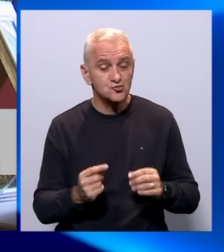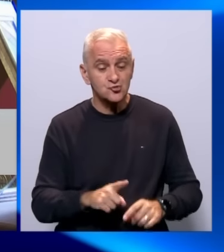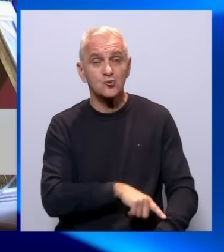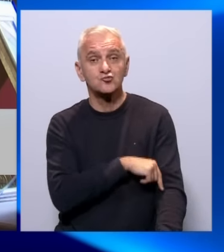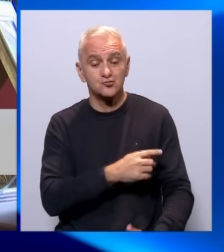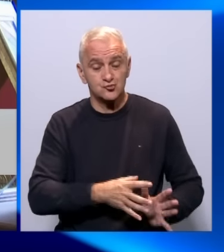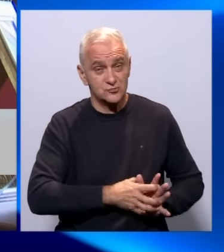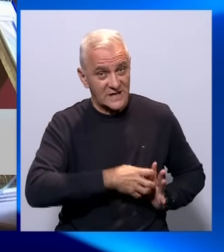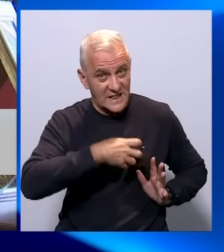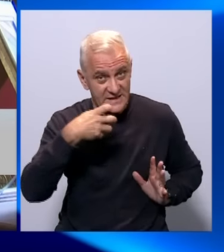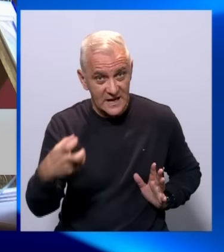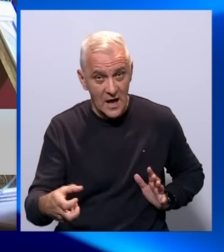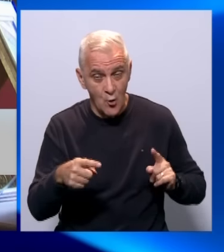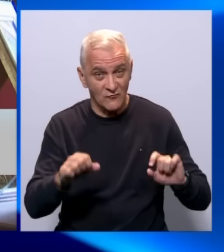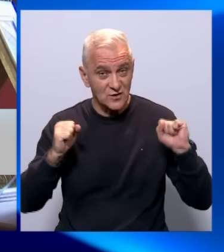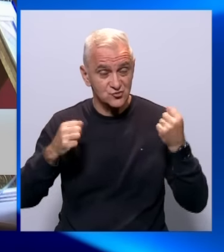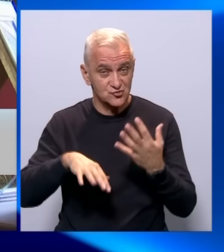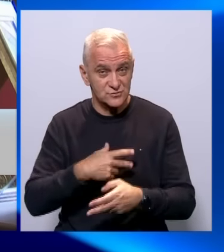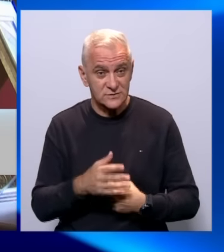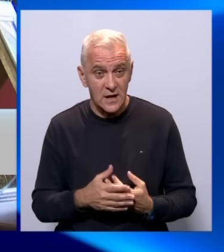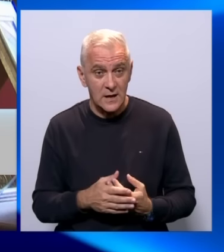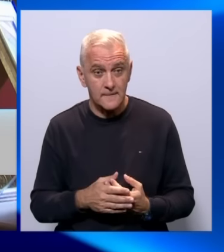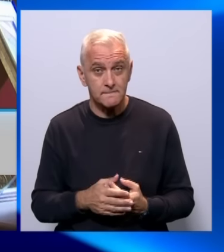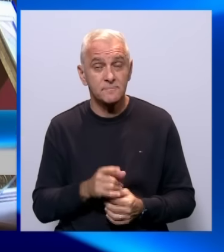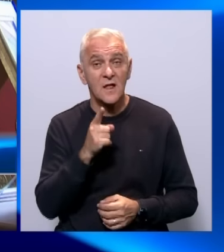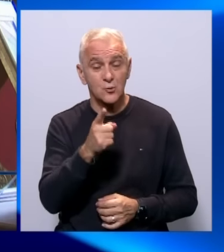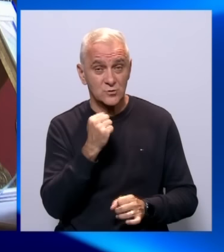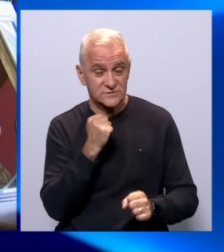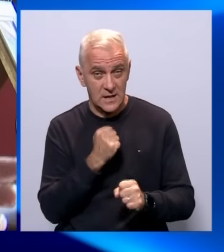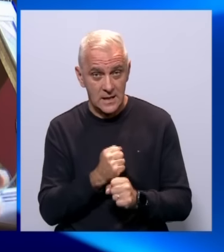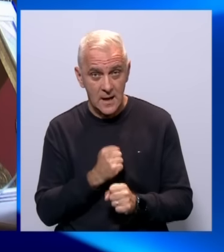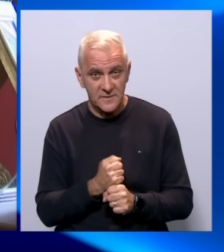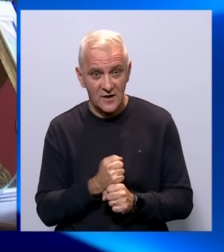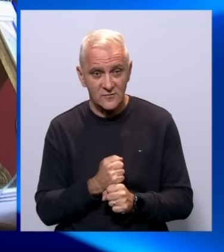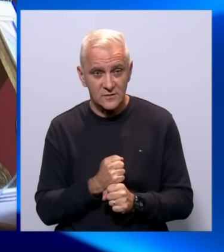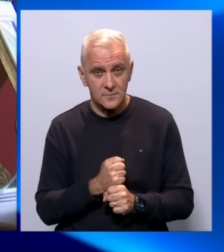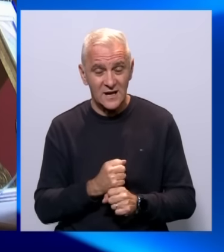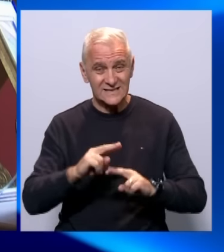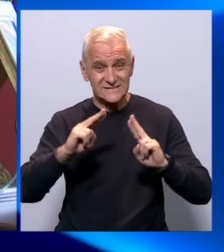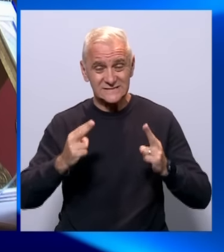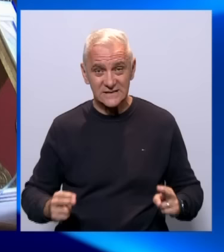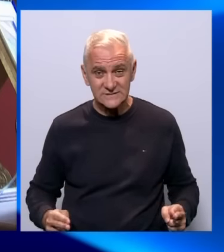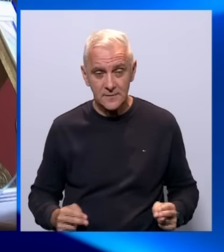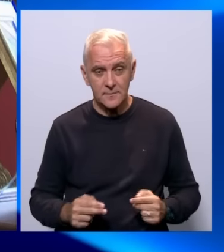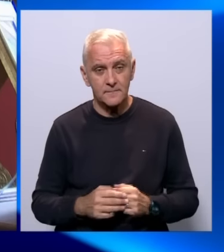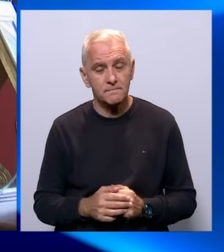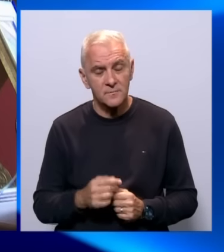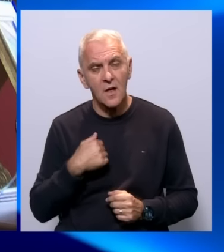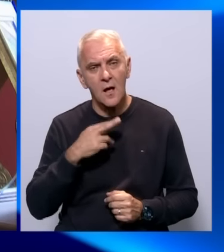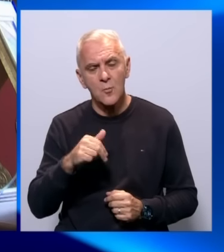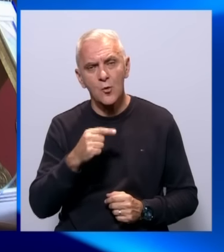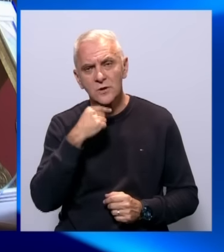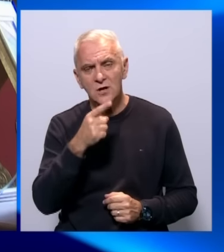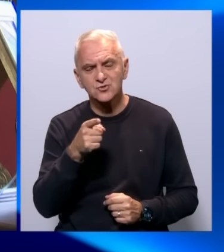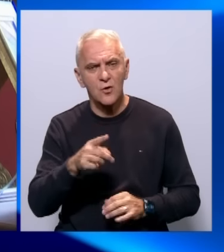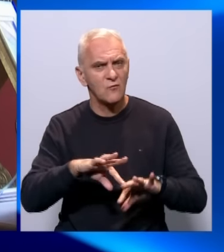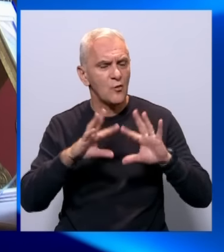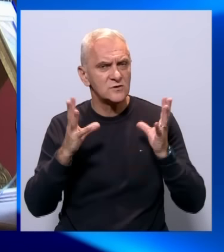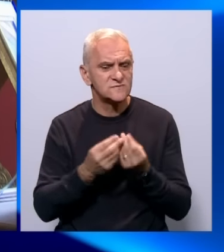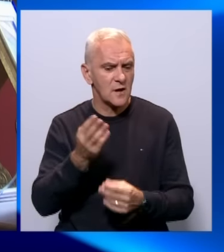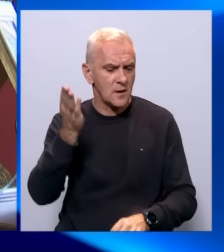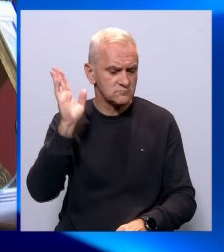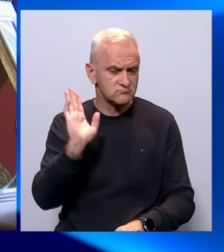traje ovaj štrajk, a da se pri tome stvori taj paralelni praktično sistem, onda ja mogu da kažem da je sve ovo u